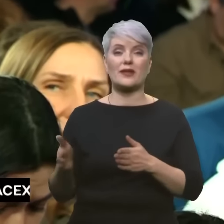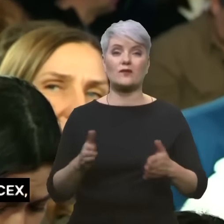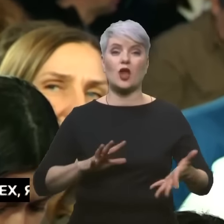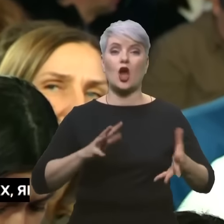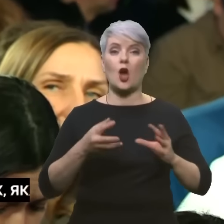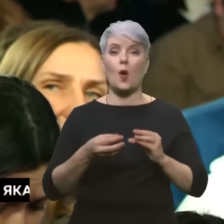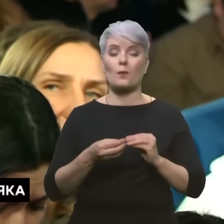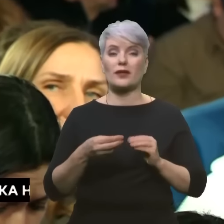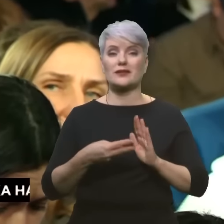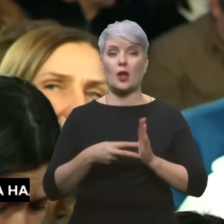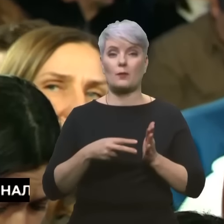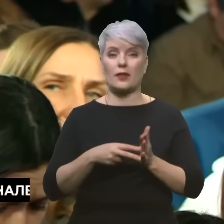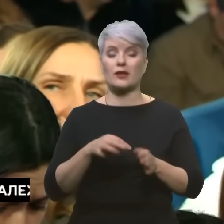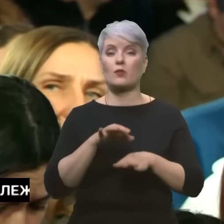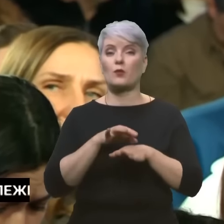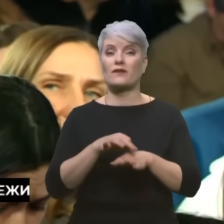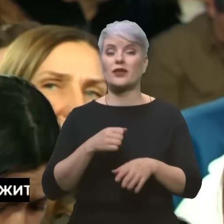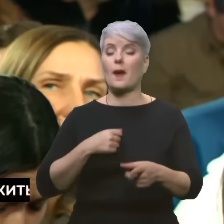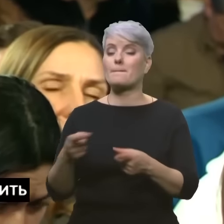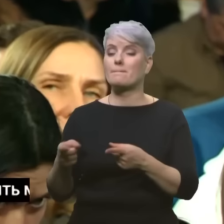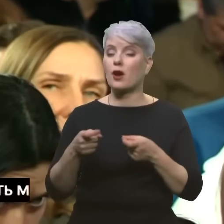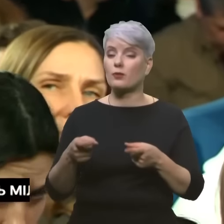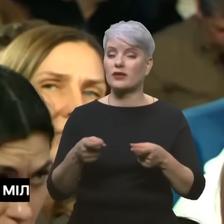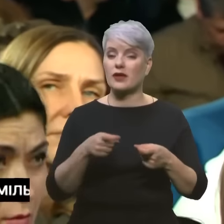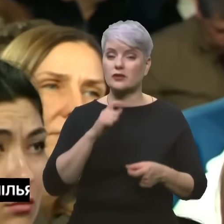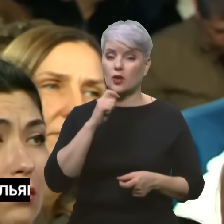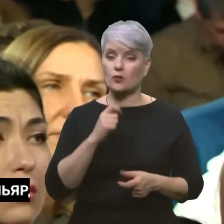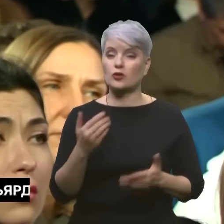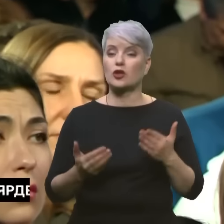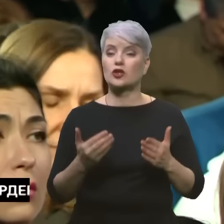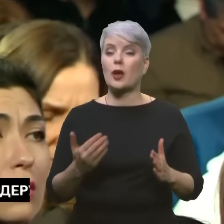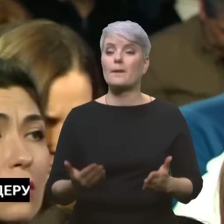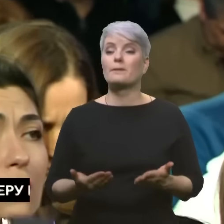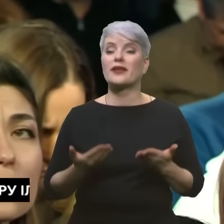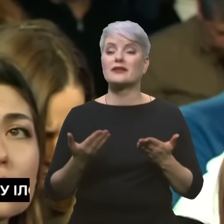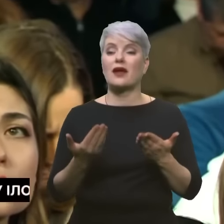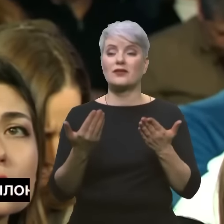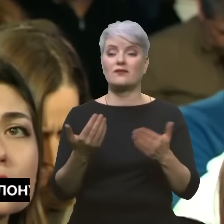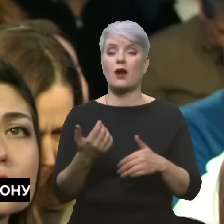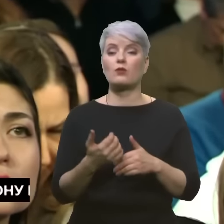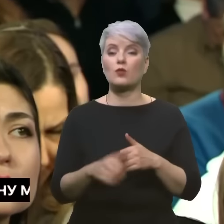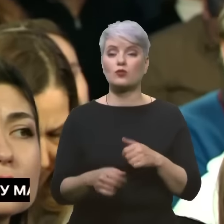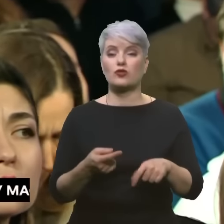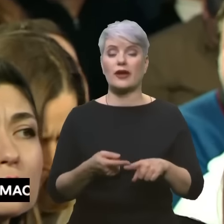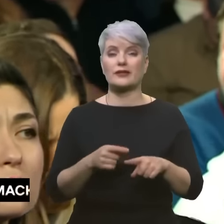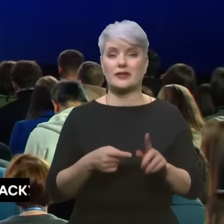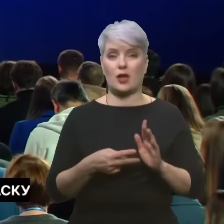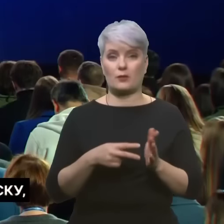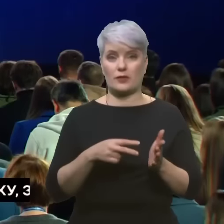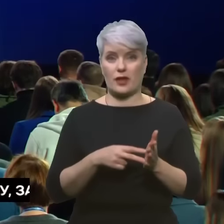щодо проведення мобілізації в Україні. Чи представили вам уже цей план? Якщо так, окресліть його ключові деталі.